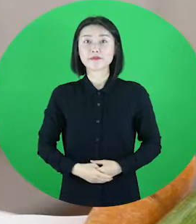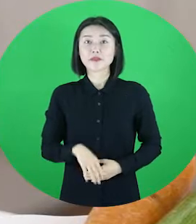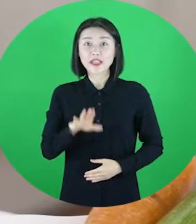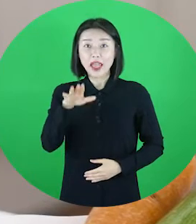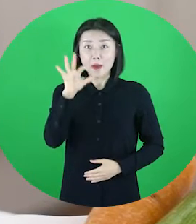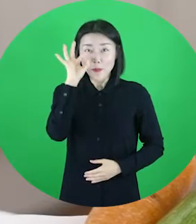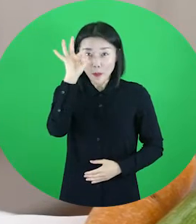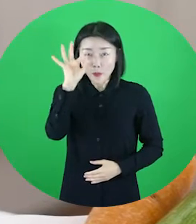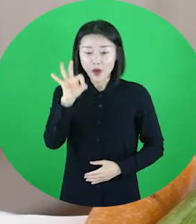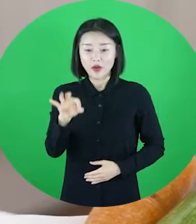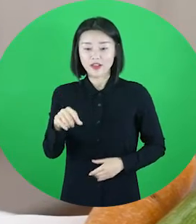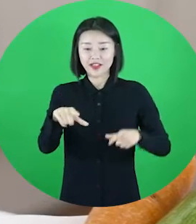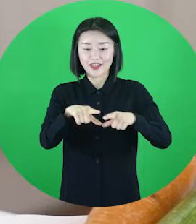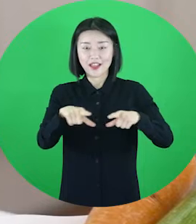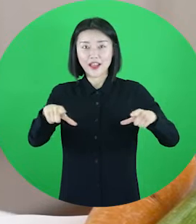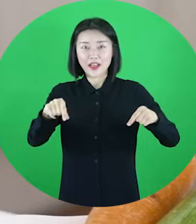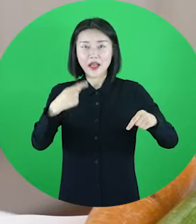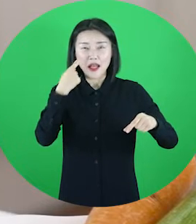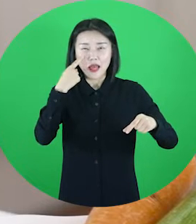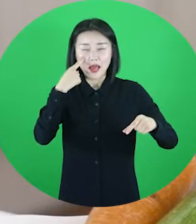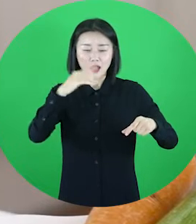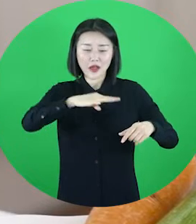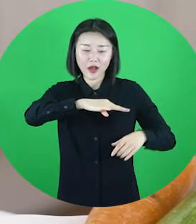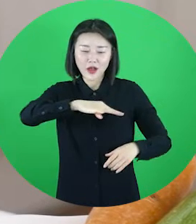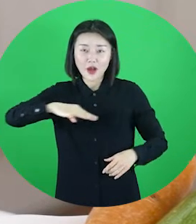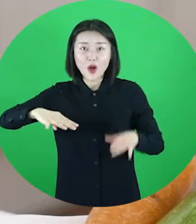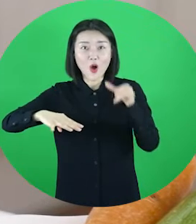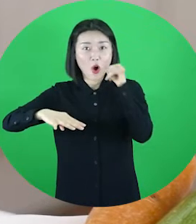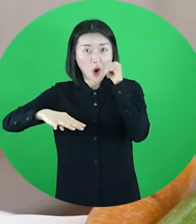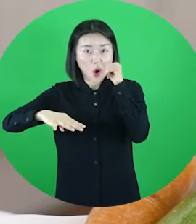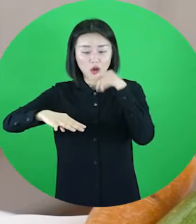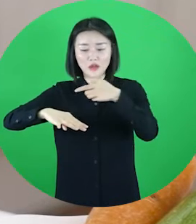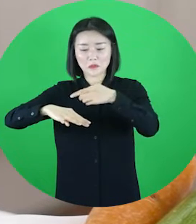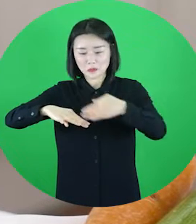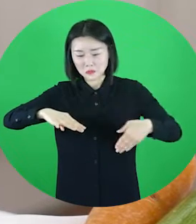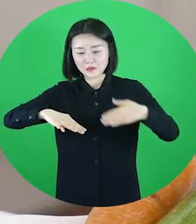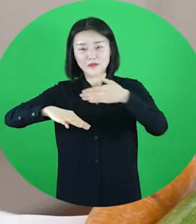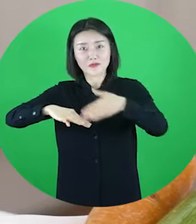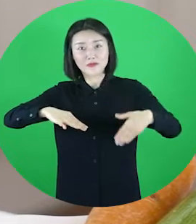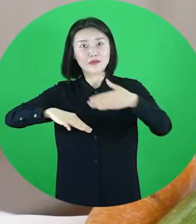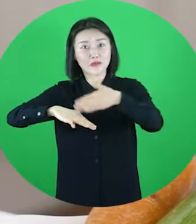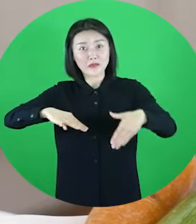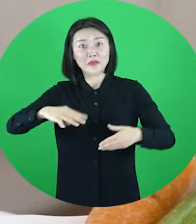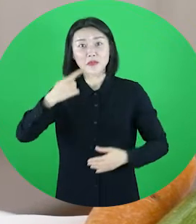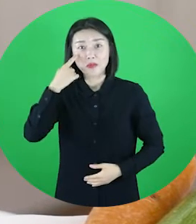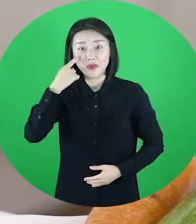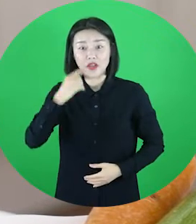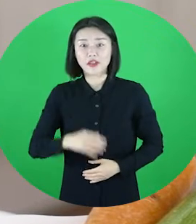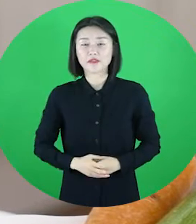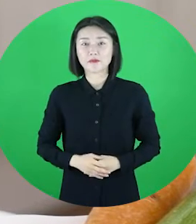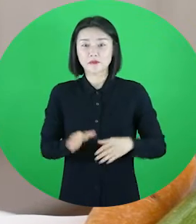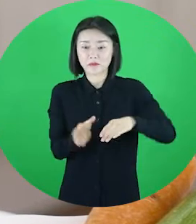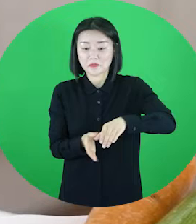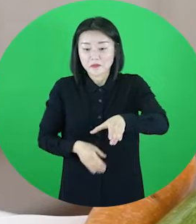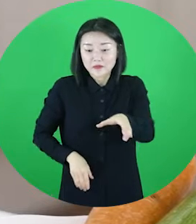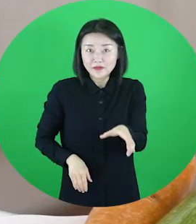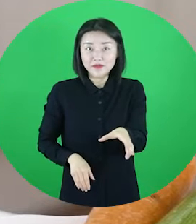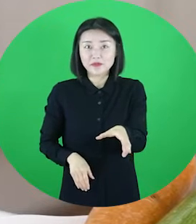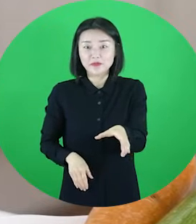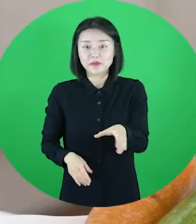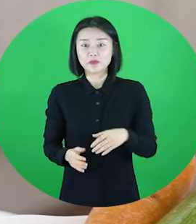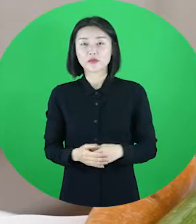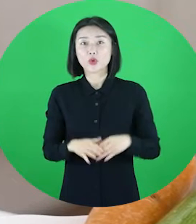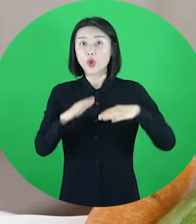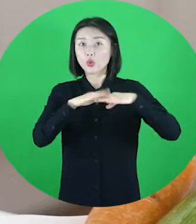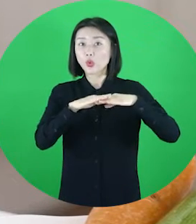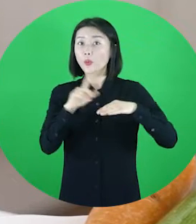우리 이렇게 선이 가 있죠? 이 결 따라서 잘라주도록 할게요. 돌려서